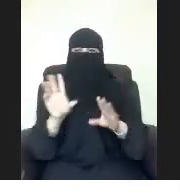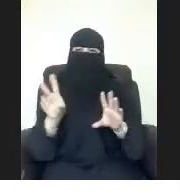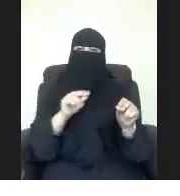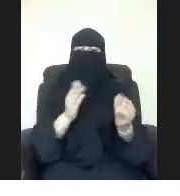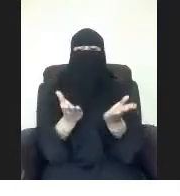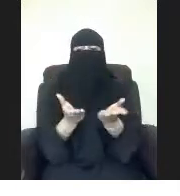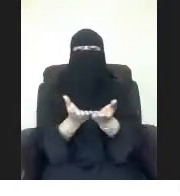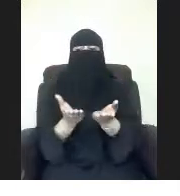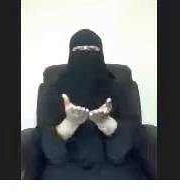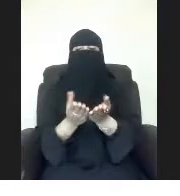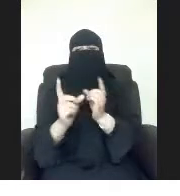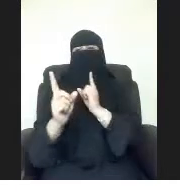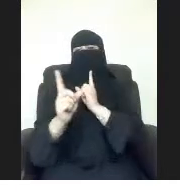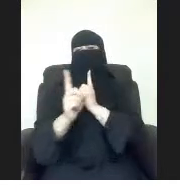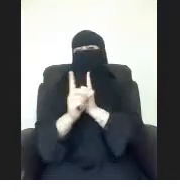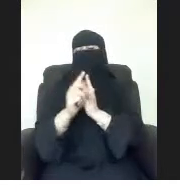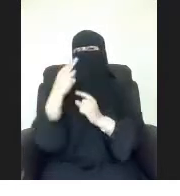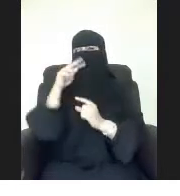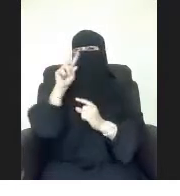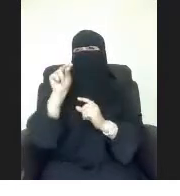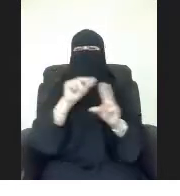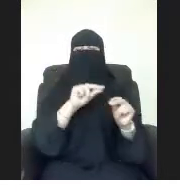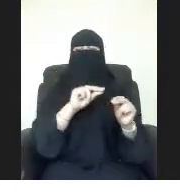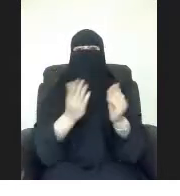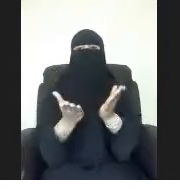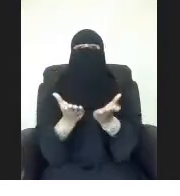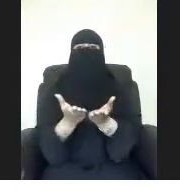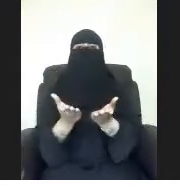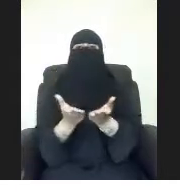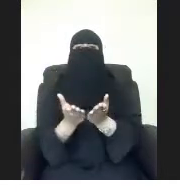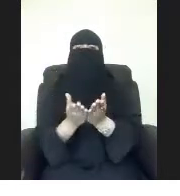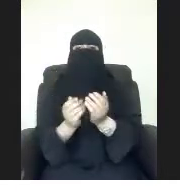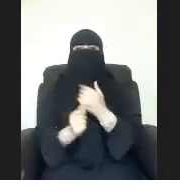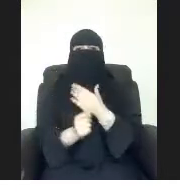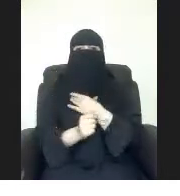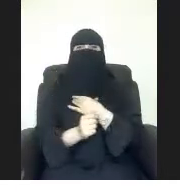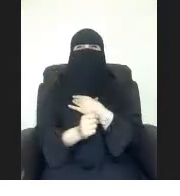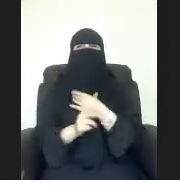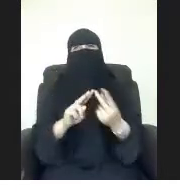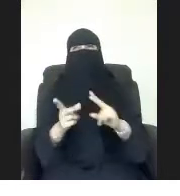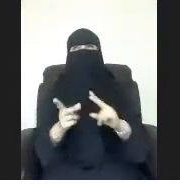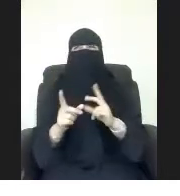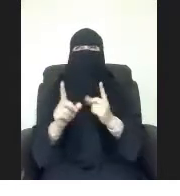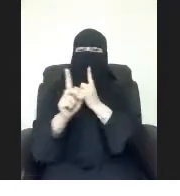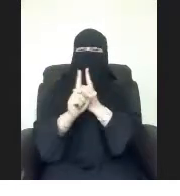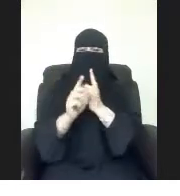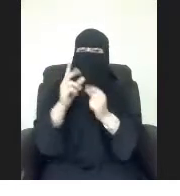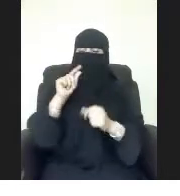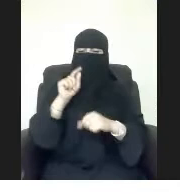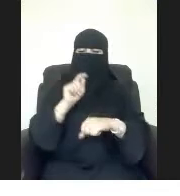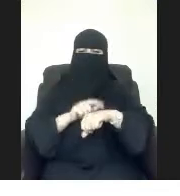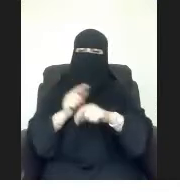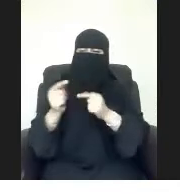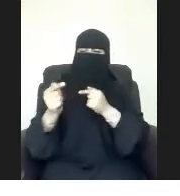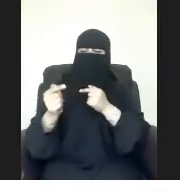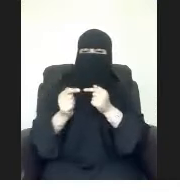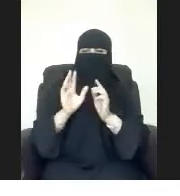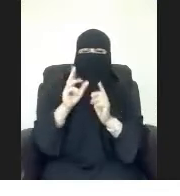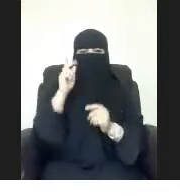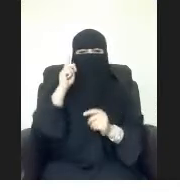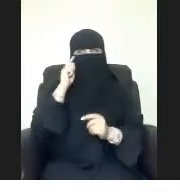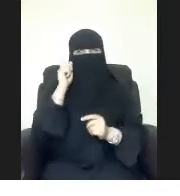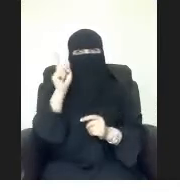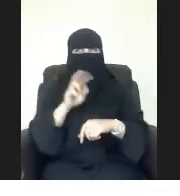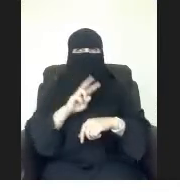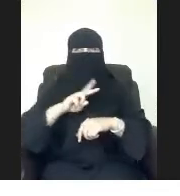والتعلم عن بعد اتصال وجها لوجه يعني محدود جدا تكميلي أو اختياري، وبينهما التعلم المدمج